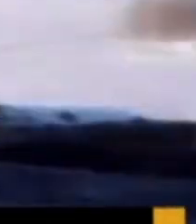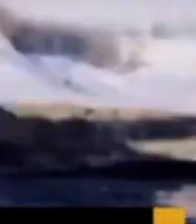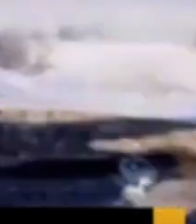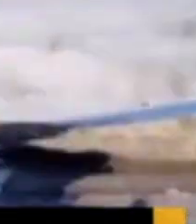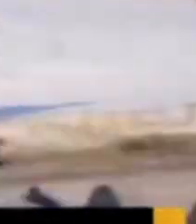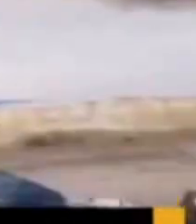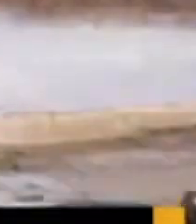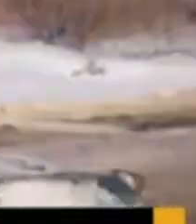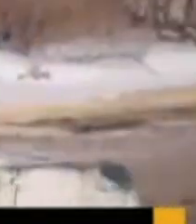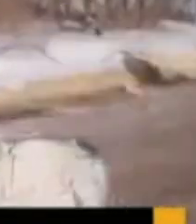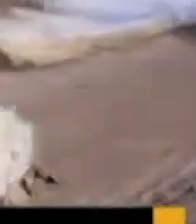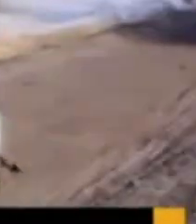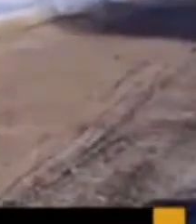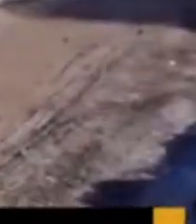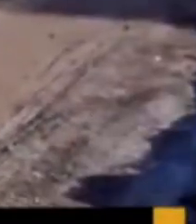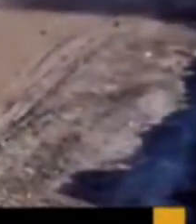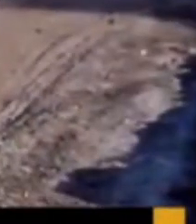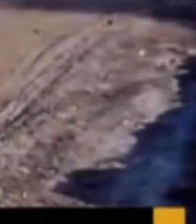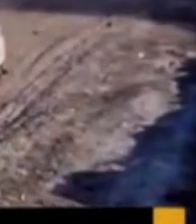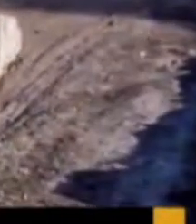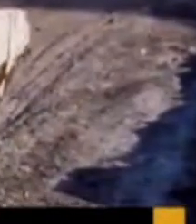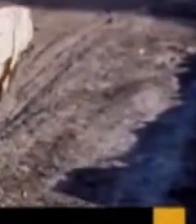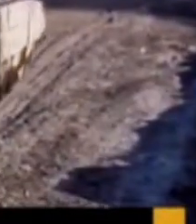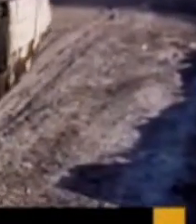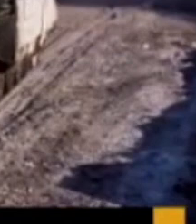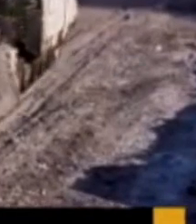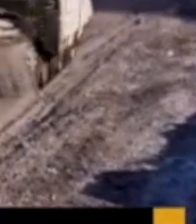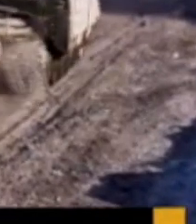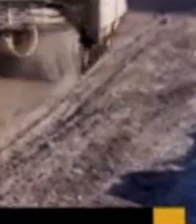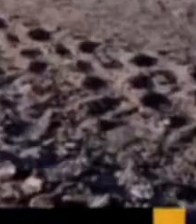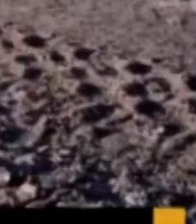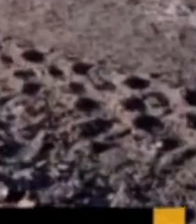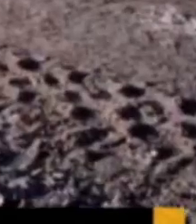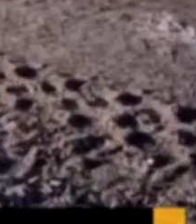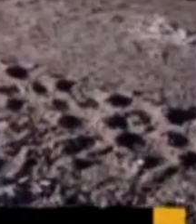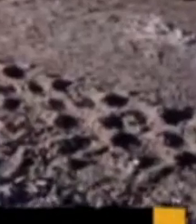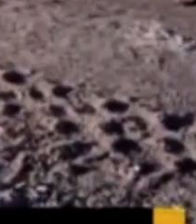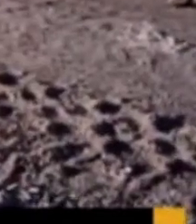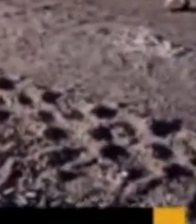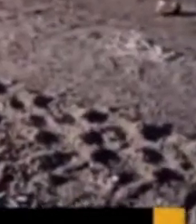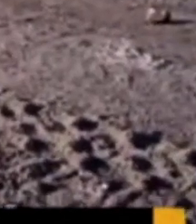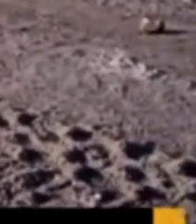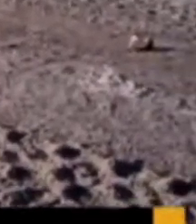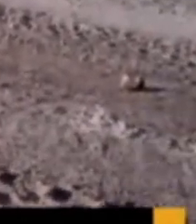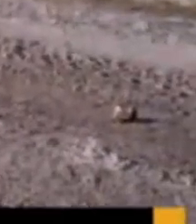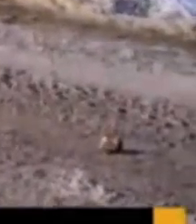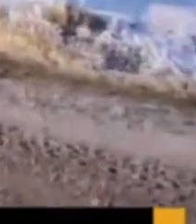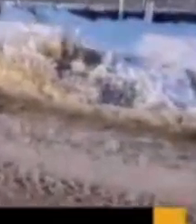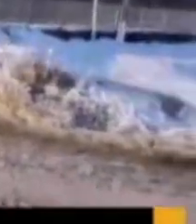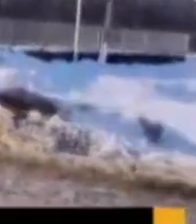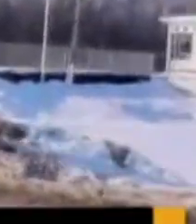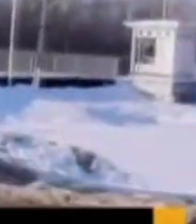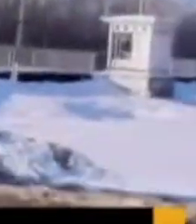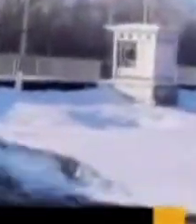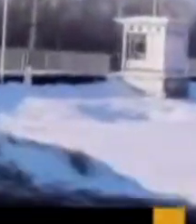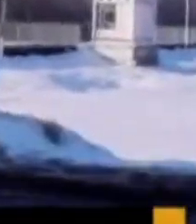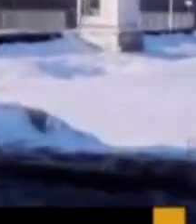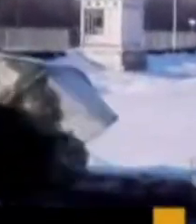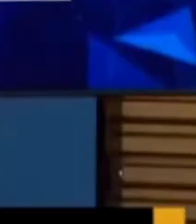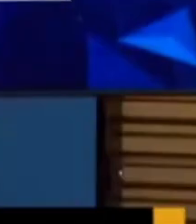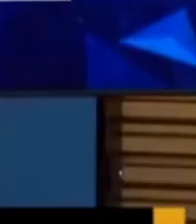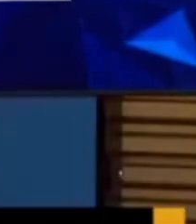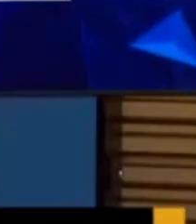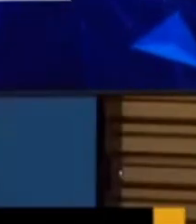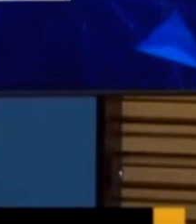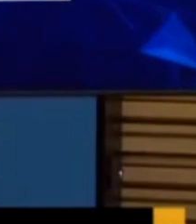De altfel, potrivit secretarului general al NATO, Jens Stoltenberg, Rusia nu și-ar fi retras cu adevărat trupele de la granița cu Ucraina de aproximativ un